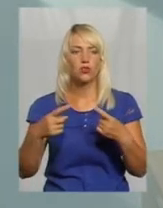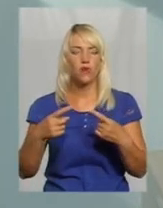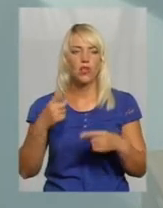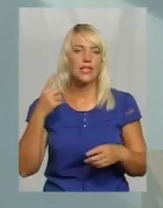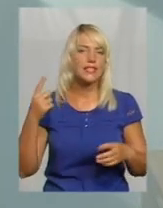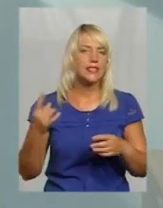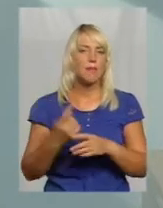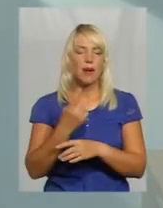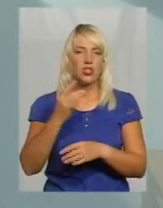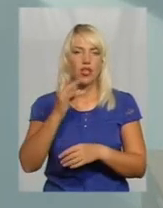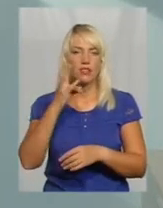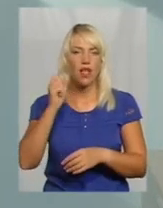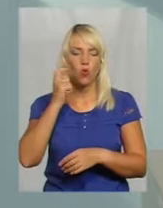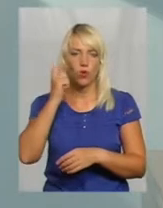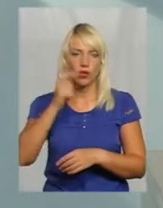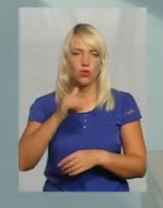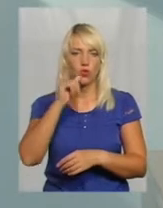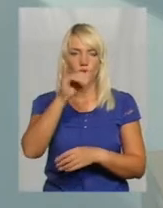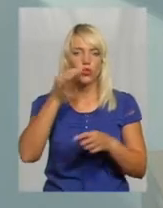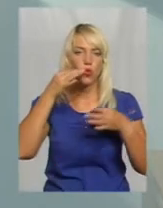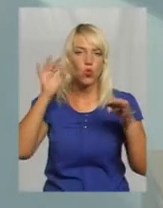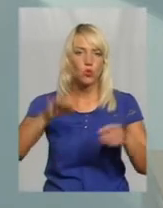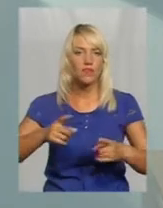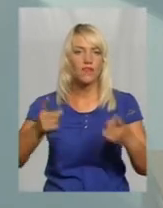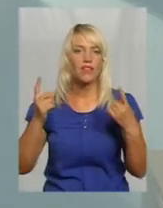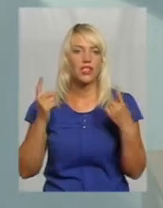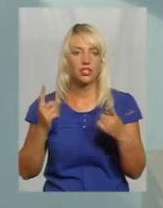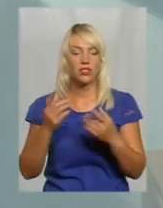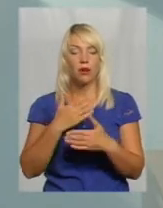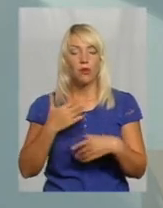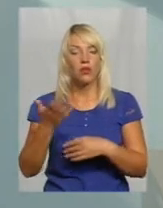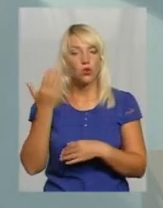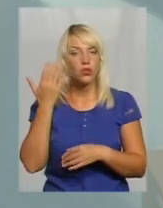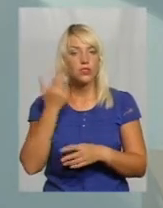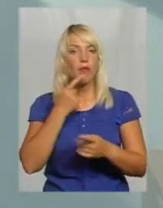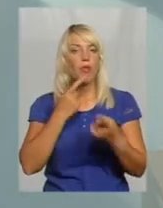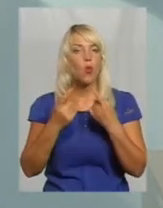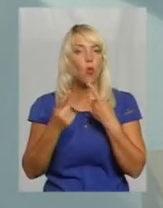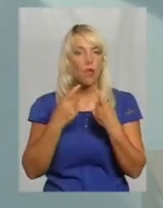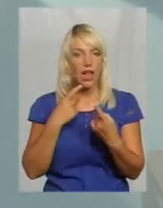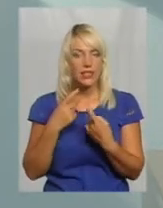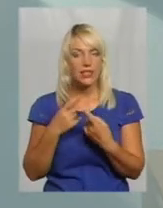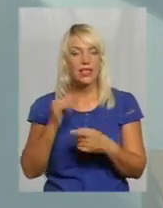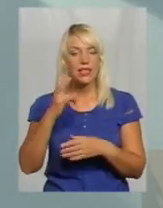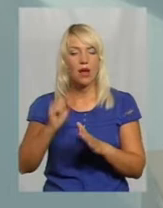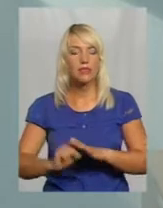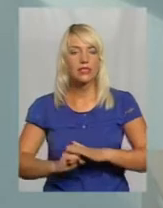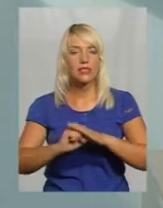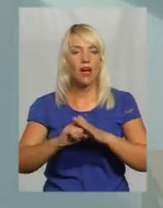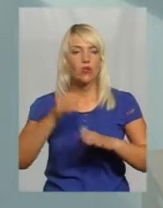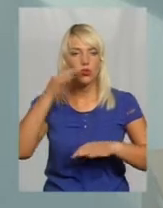одним із перших в Україні, у них досвід величезний. Ми тоді спілкувались на підставі